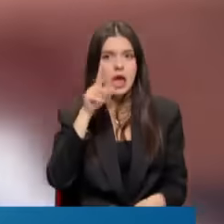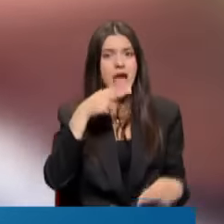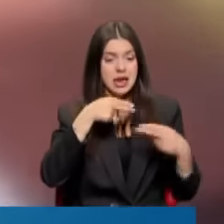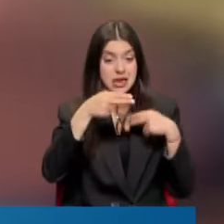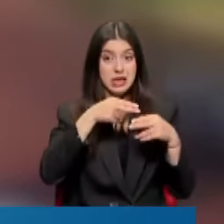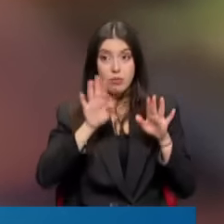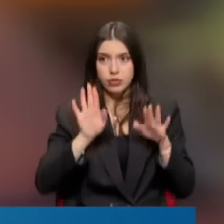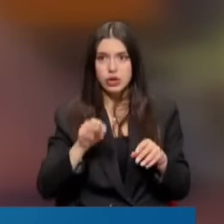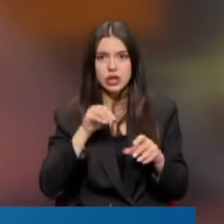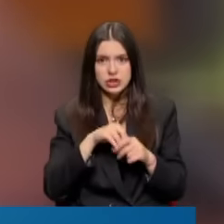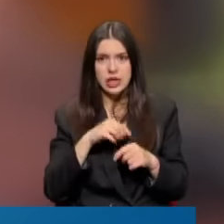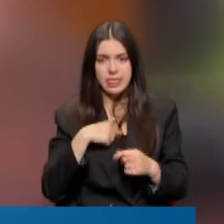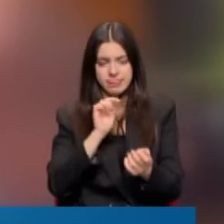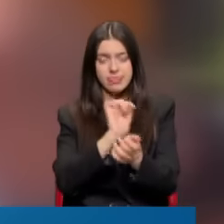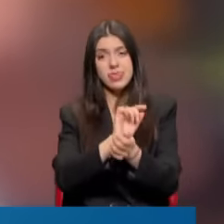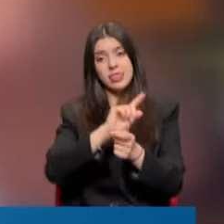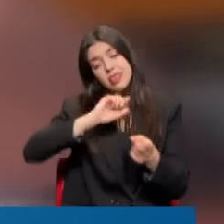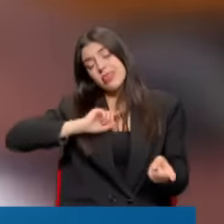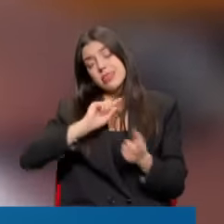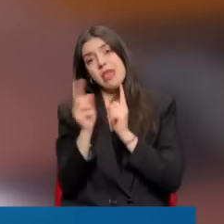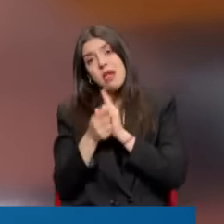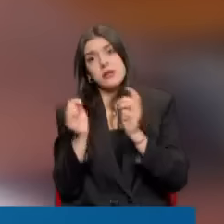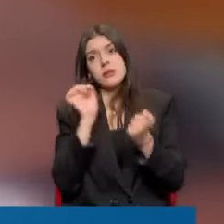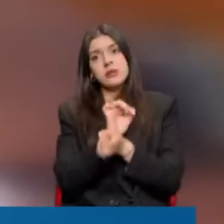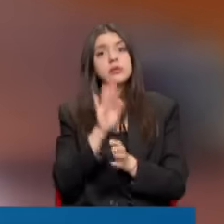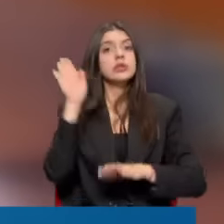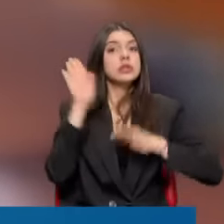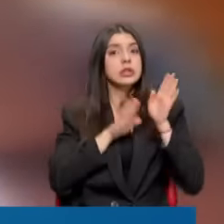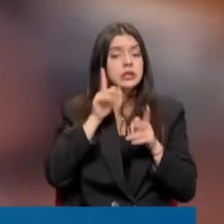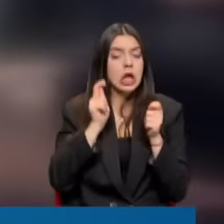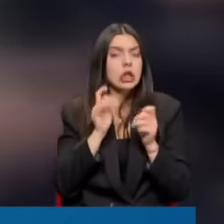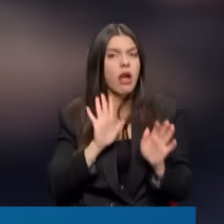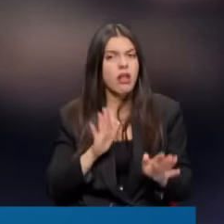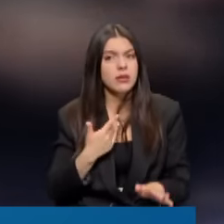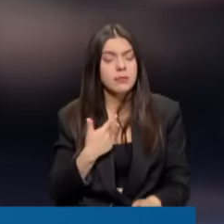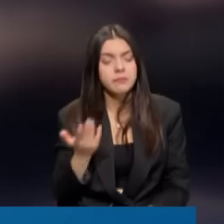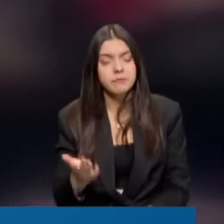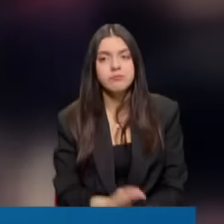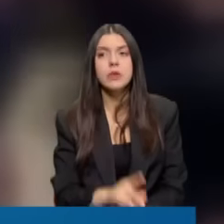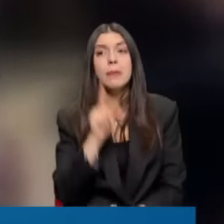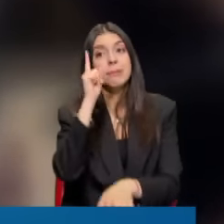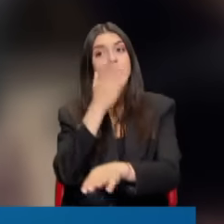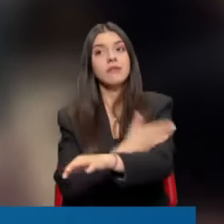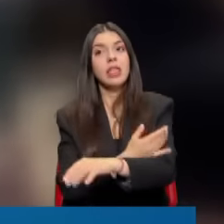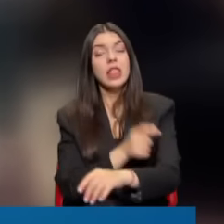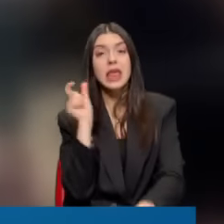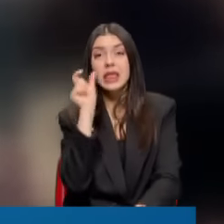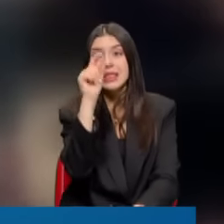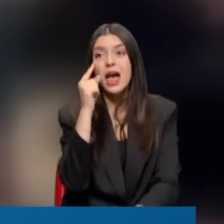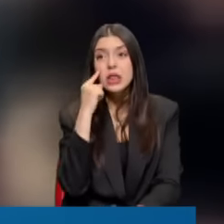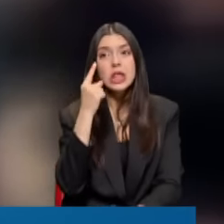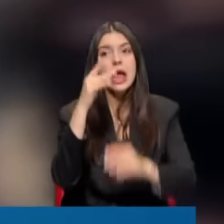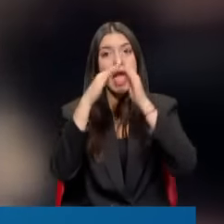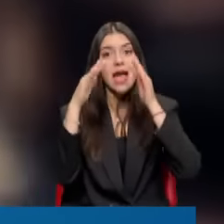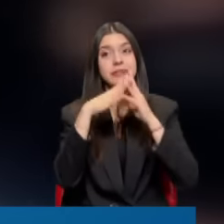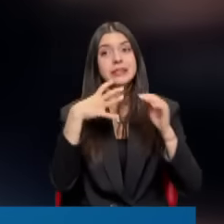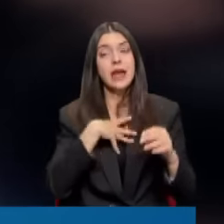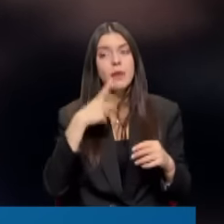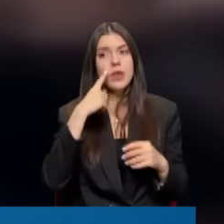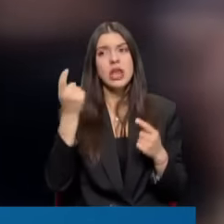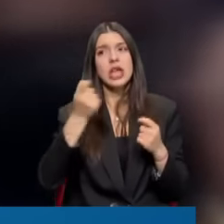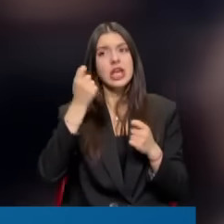durduğum için ters kelepçe yapıldım şiddete şiddete Maruz kaldım bir vatandaş iddiaya göre sahibi olduğu tzu işte